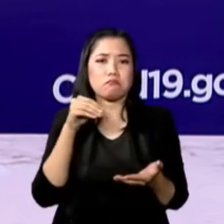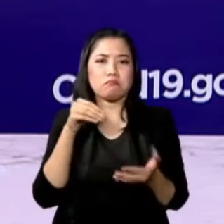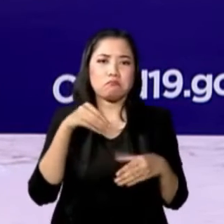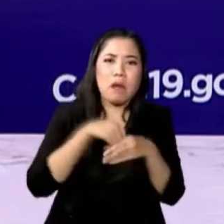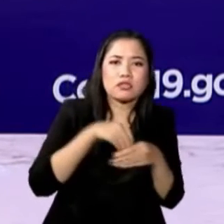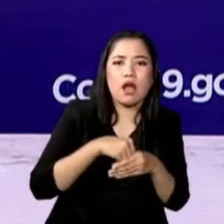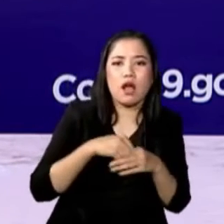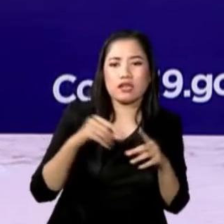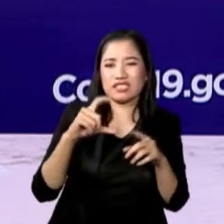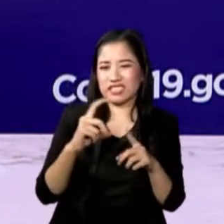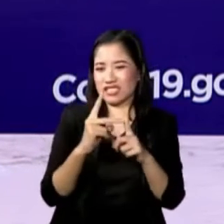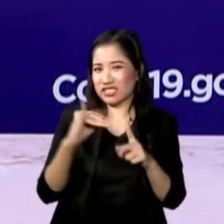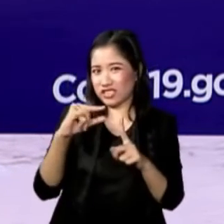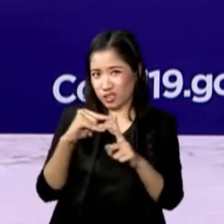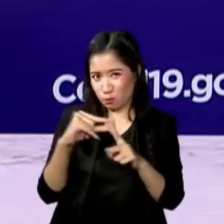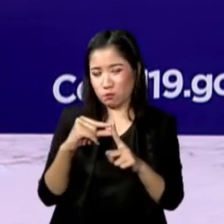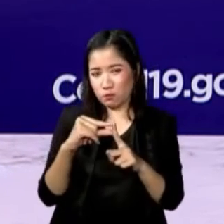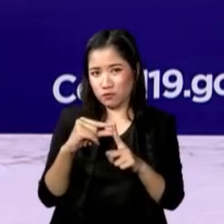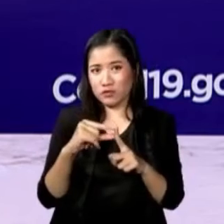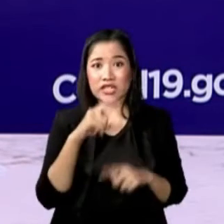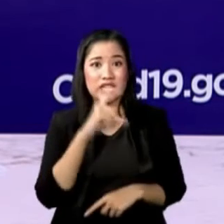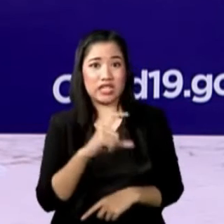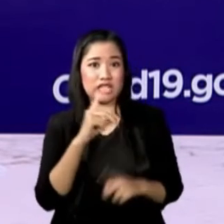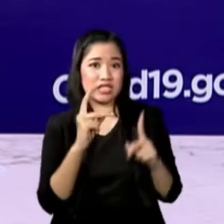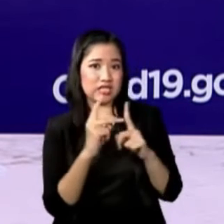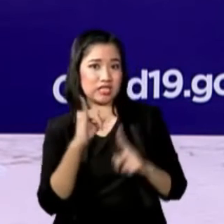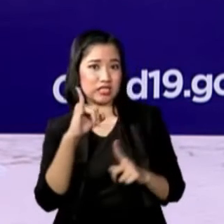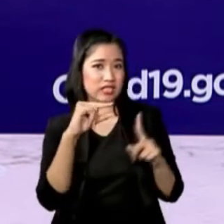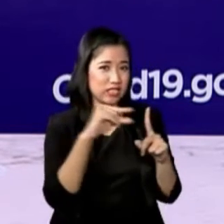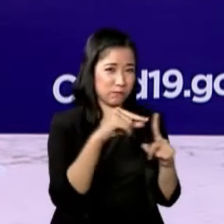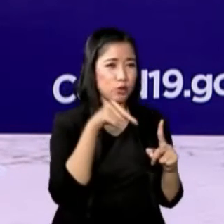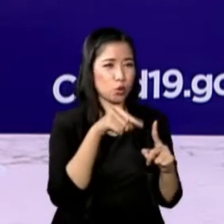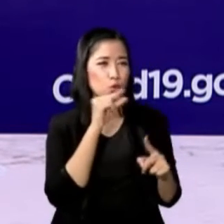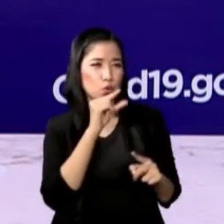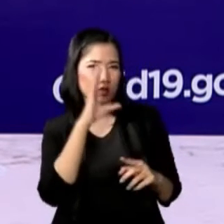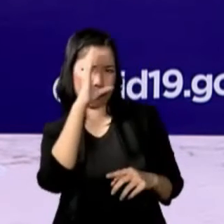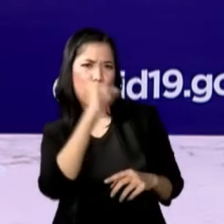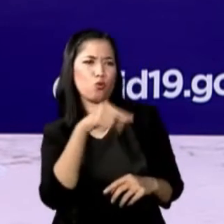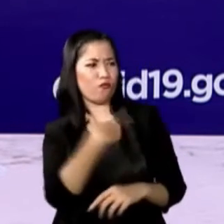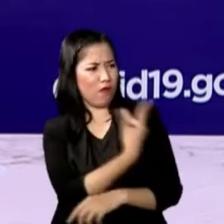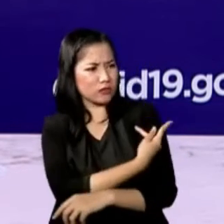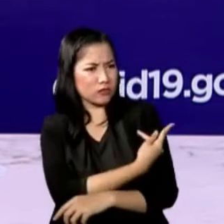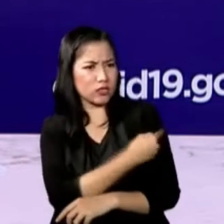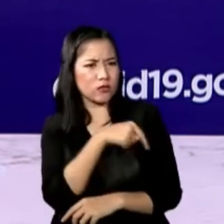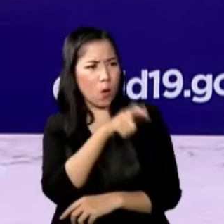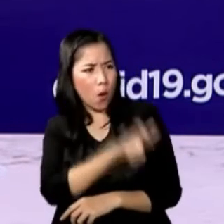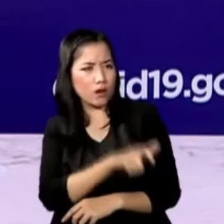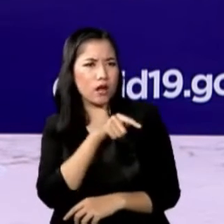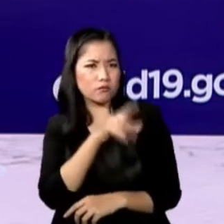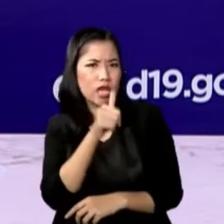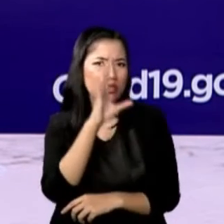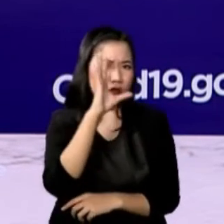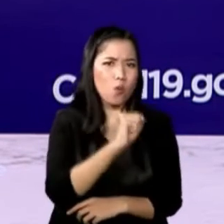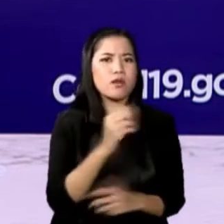sistem yang bisa melacak masyarakat yang telah menerima vaksin. Pada kesempatan ini,